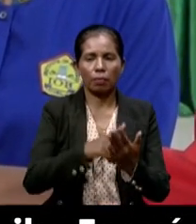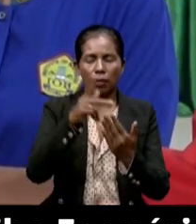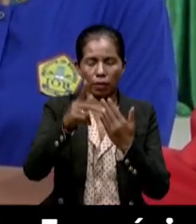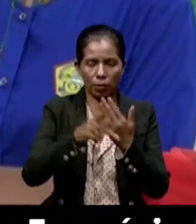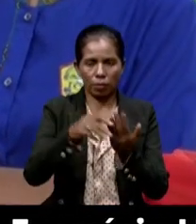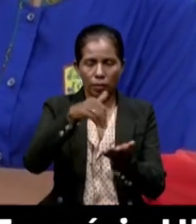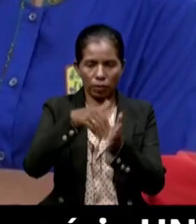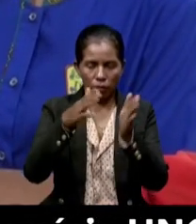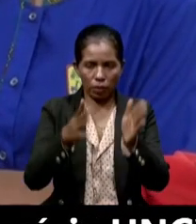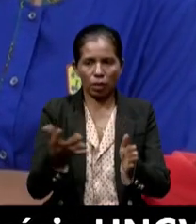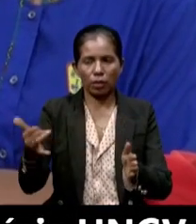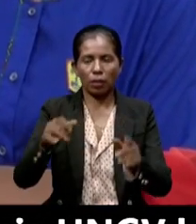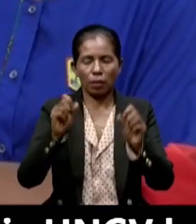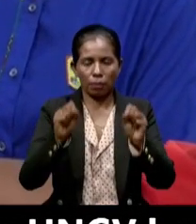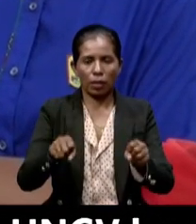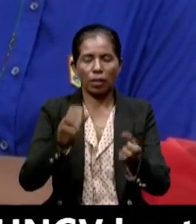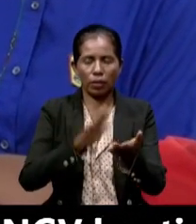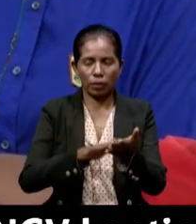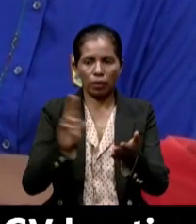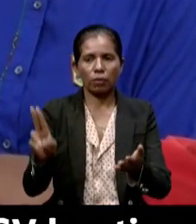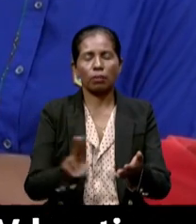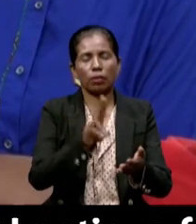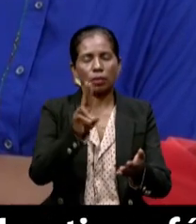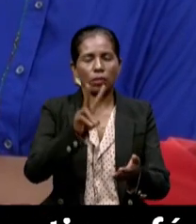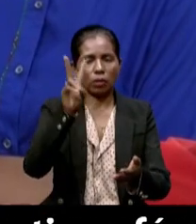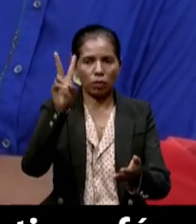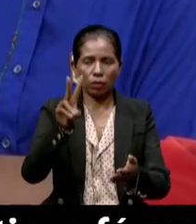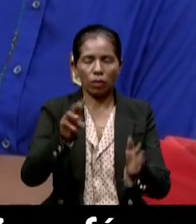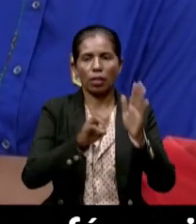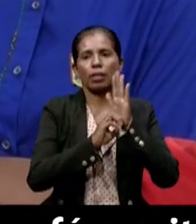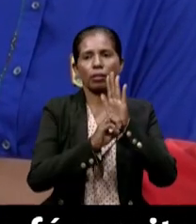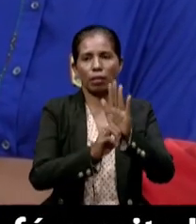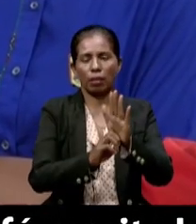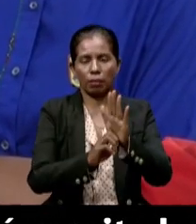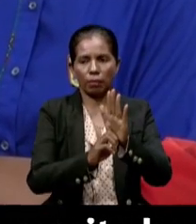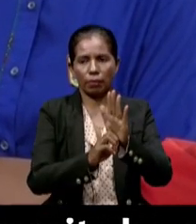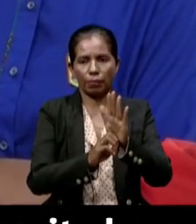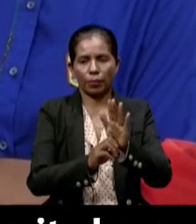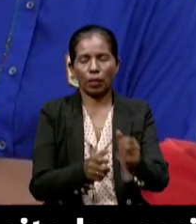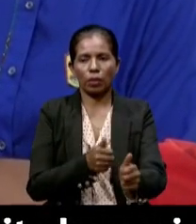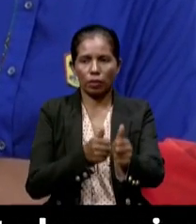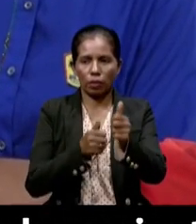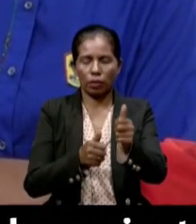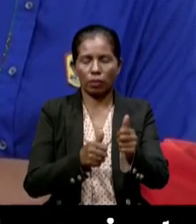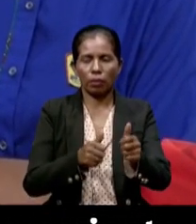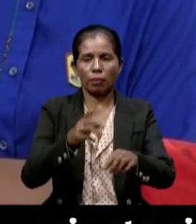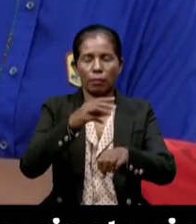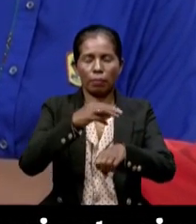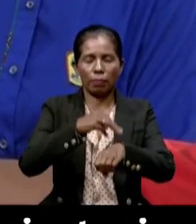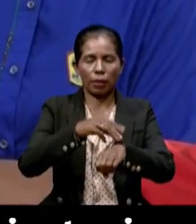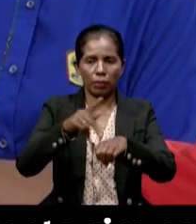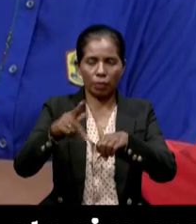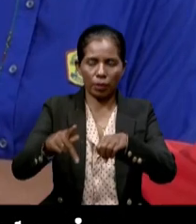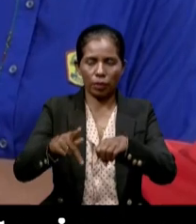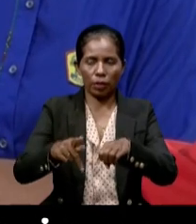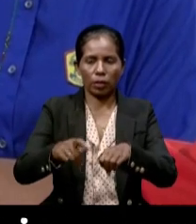estudante sira bele escola ba iha universidade rua ne. Por exemplo, tuir mapamim tu kurikulum ne